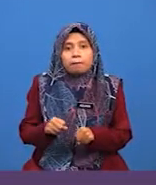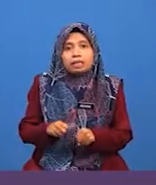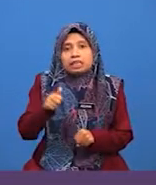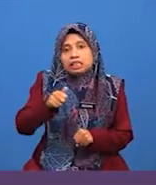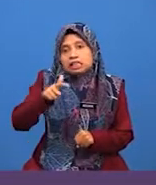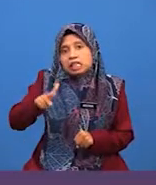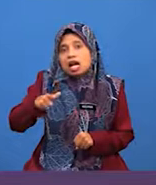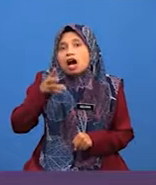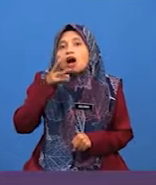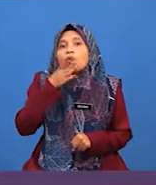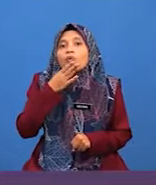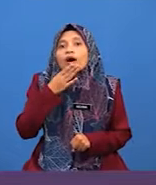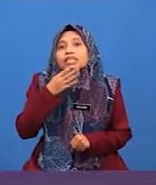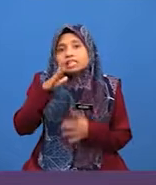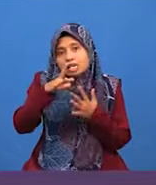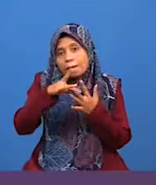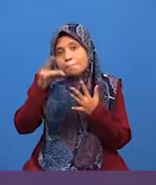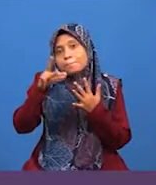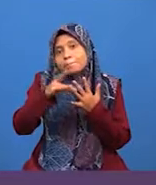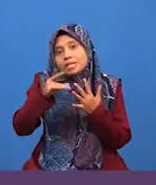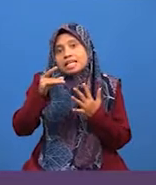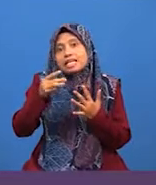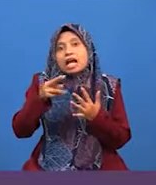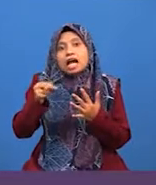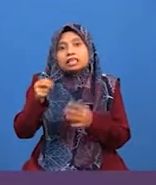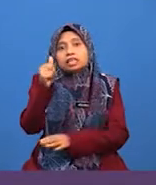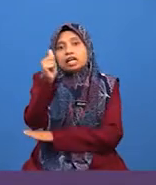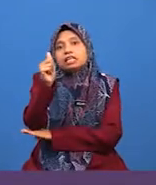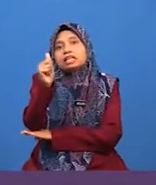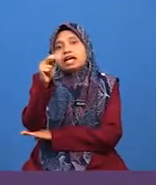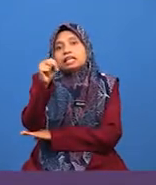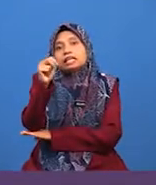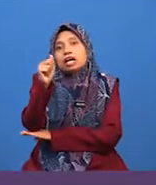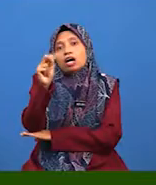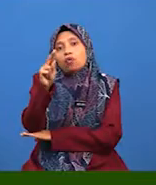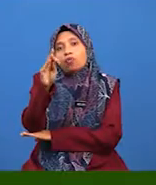ialah warna pilihan Naufal ialah predikat.